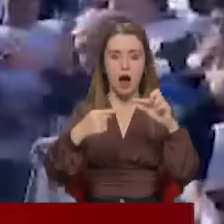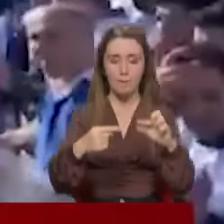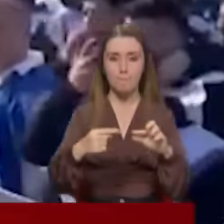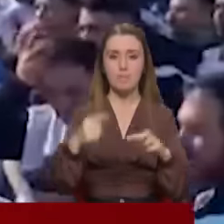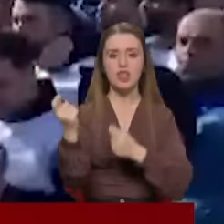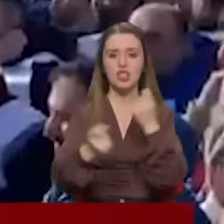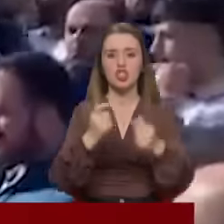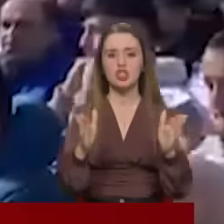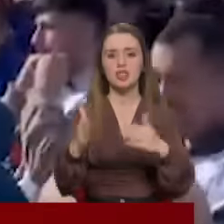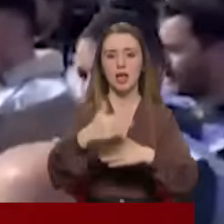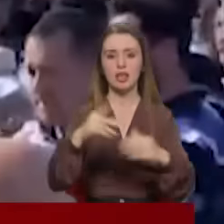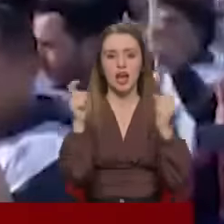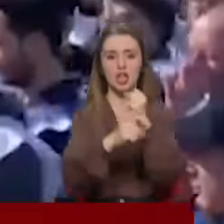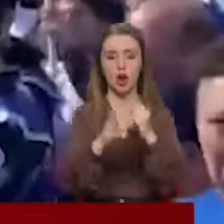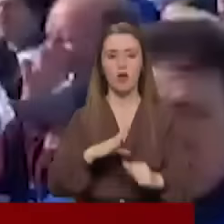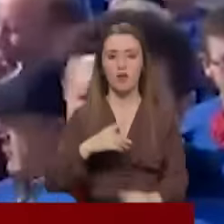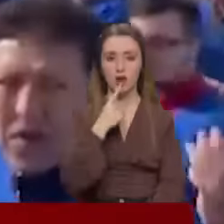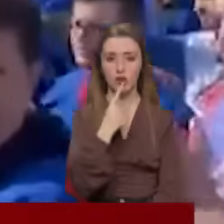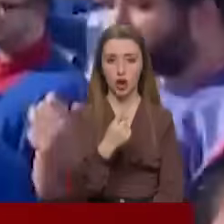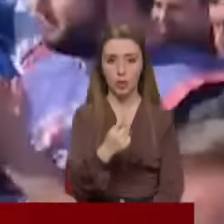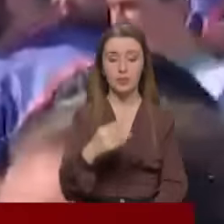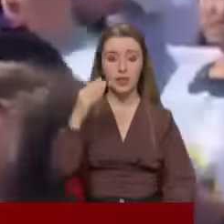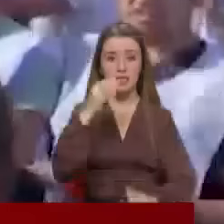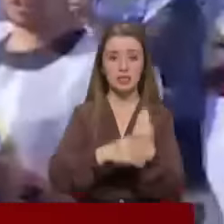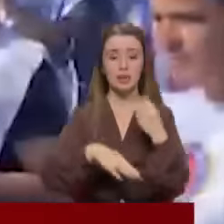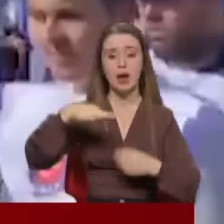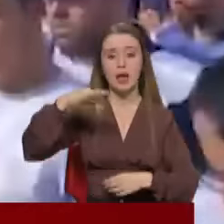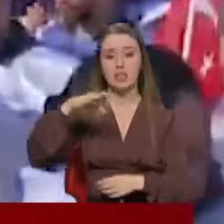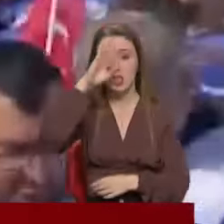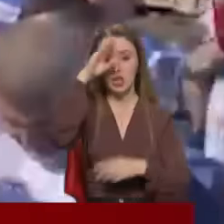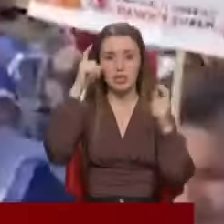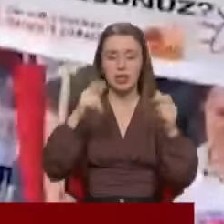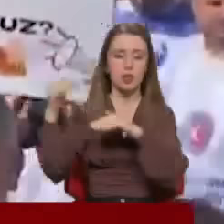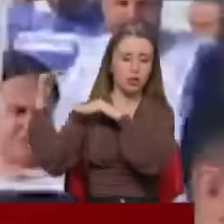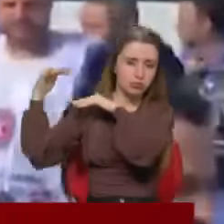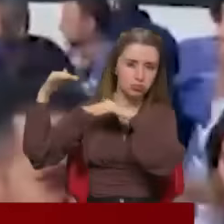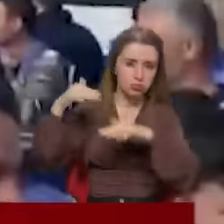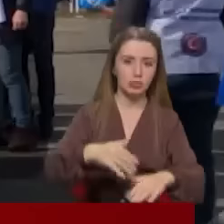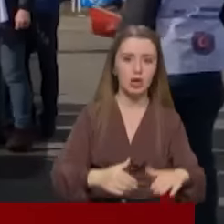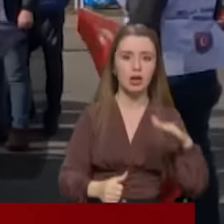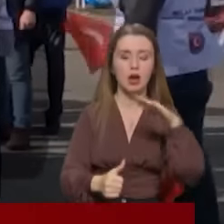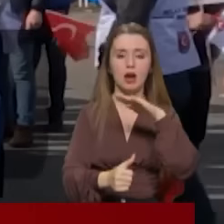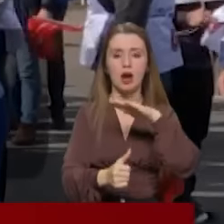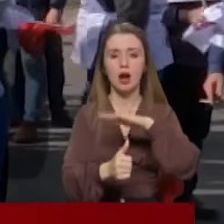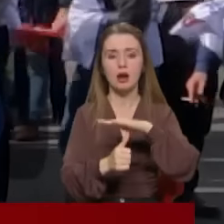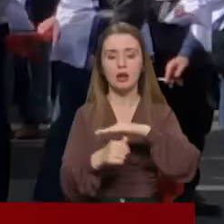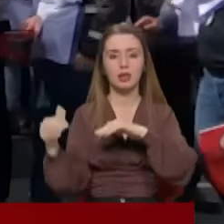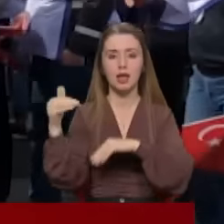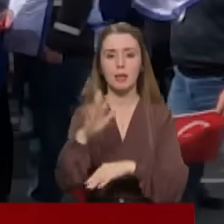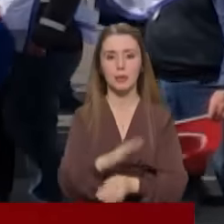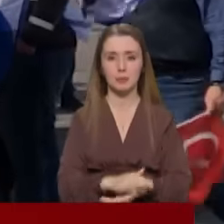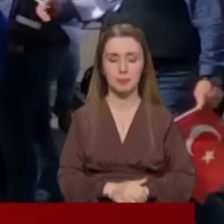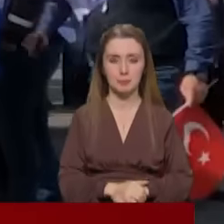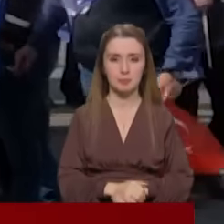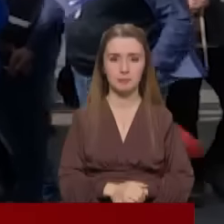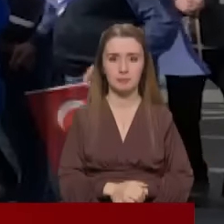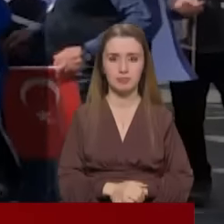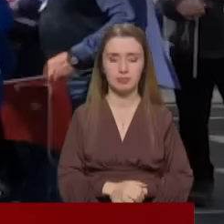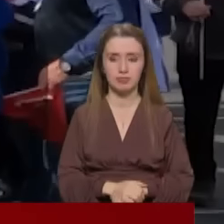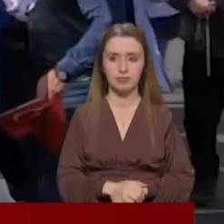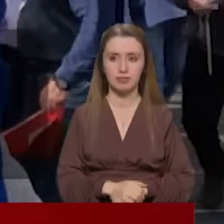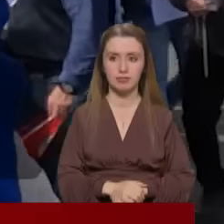terör imasıyla suçladı. Sabahında Eskişehir ve İstanbul'dan gelen işçiler başkente alınmadı. Burada bizi terör örgütleriyle